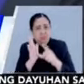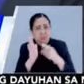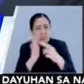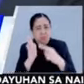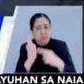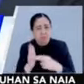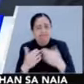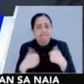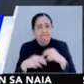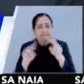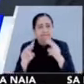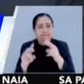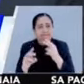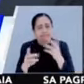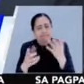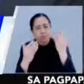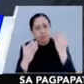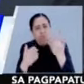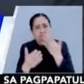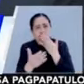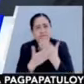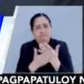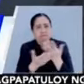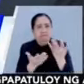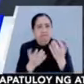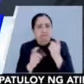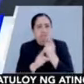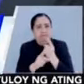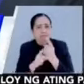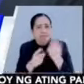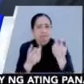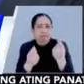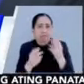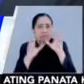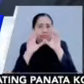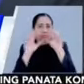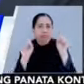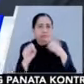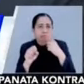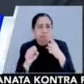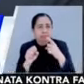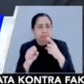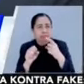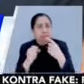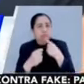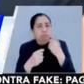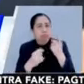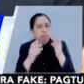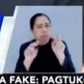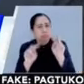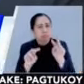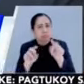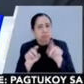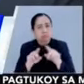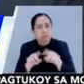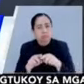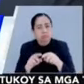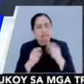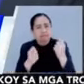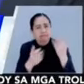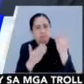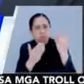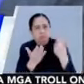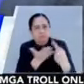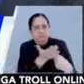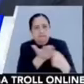good faith discussions. And the President has given the marching order that he looks forward to good faith discussions and